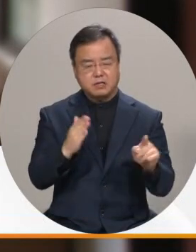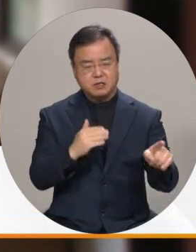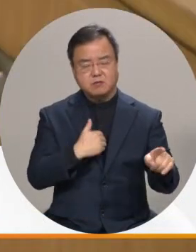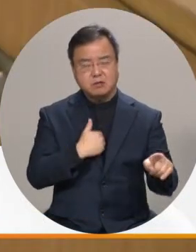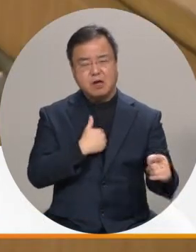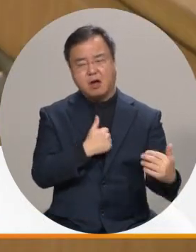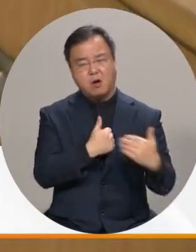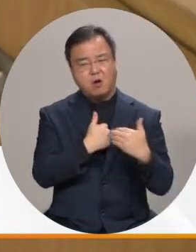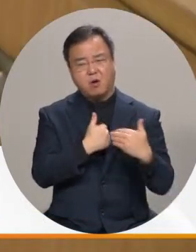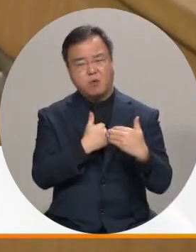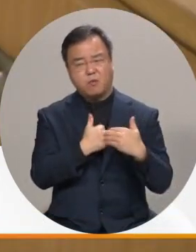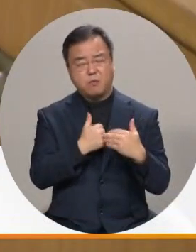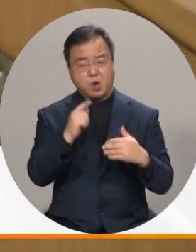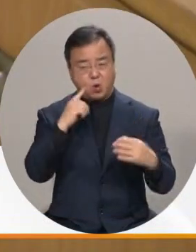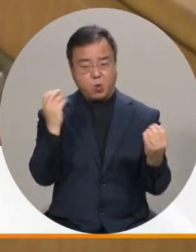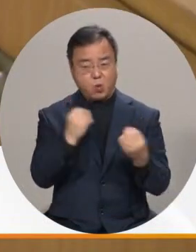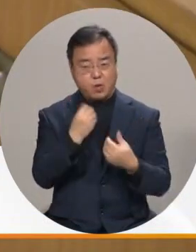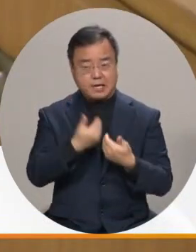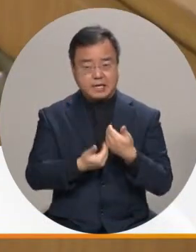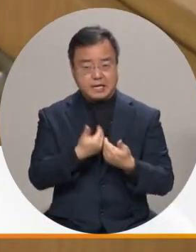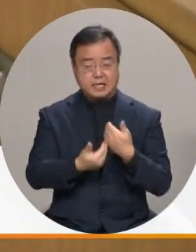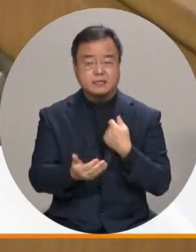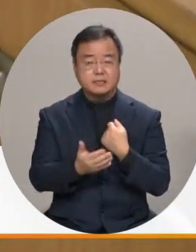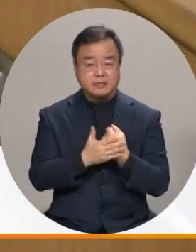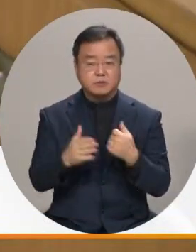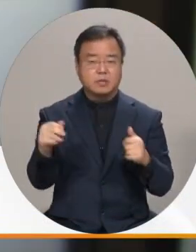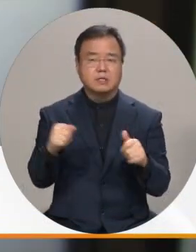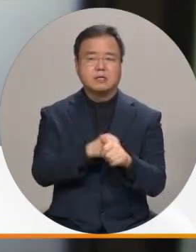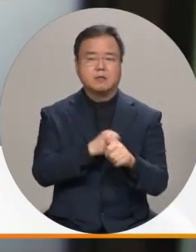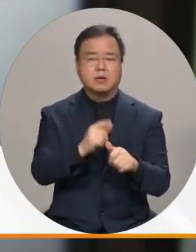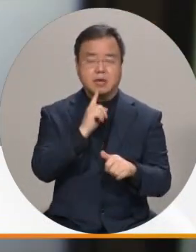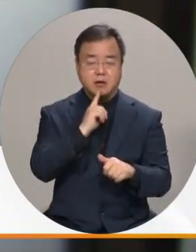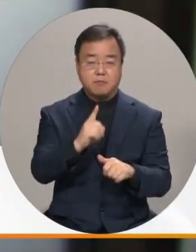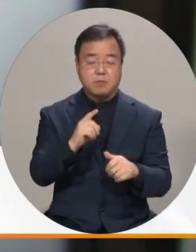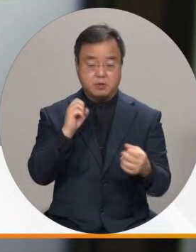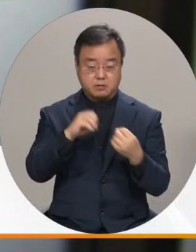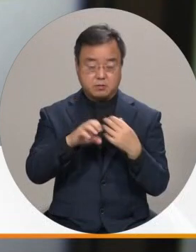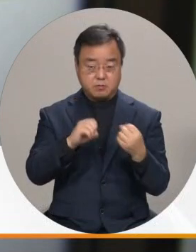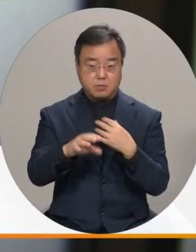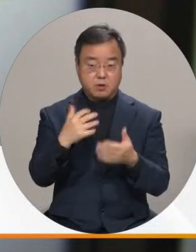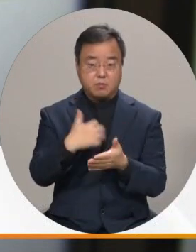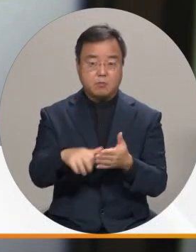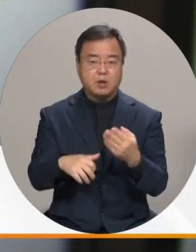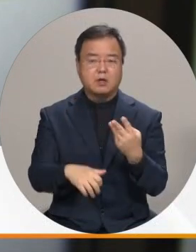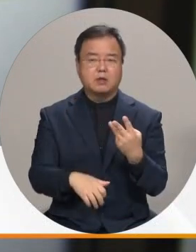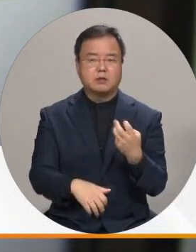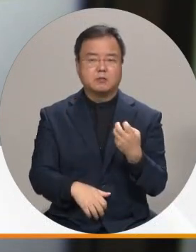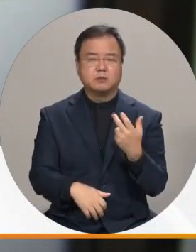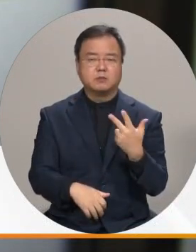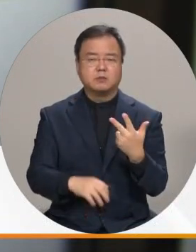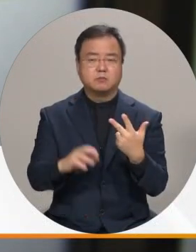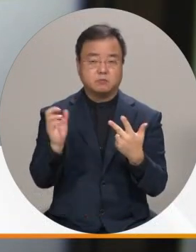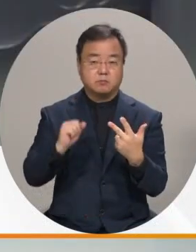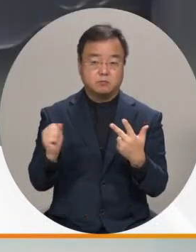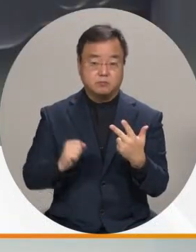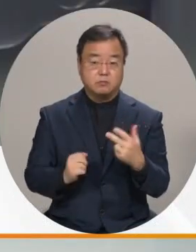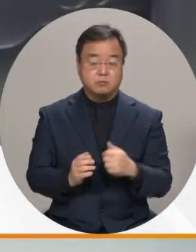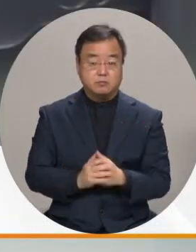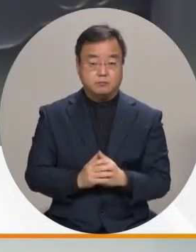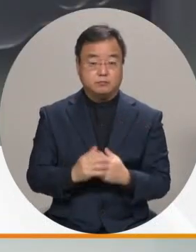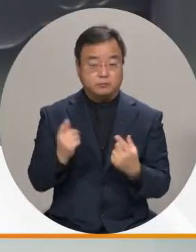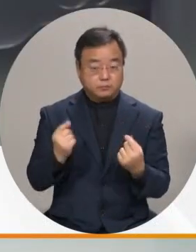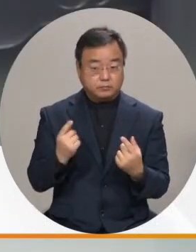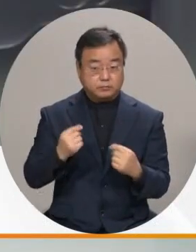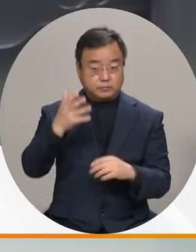괴롭히거나 오해와 갈등으로 가해 행위를 했다라는 응답이 합하면 한 37%가량 되는 것으로 나타나고 있거든요. 그래서 이런